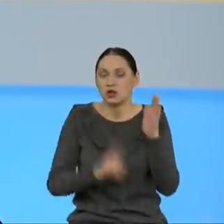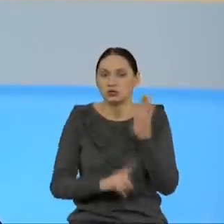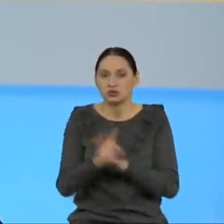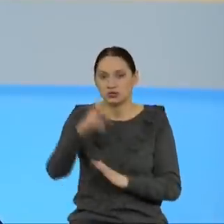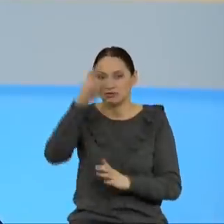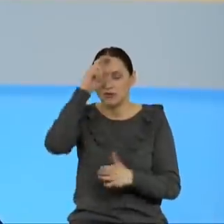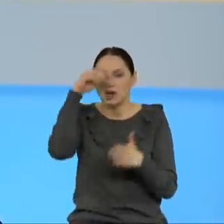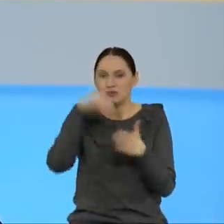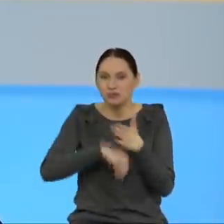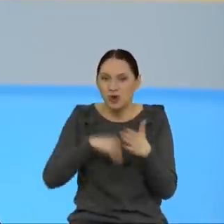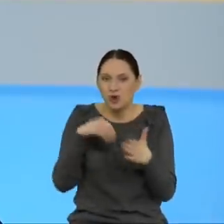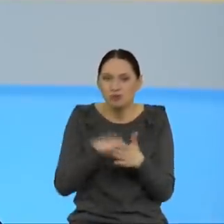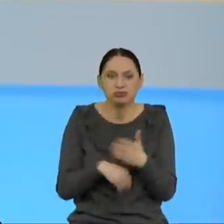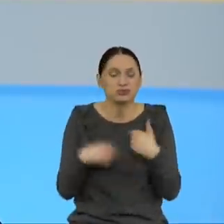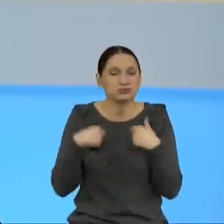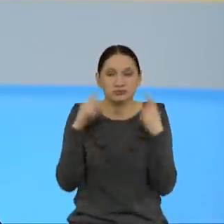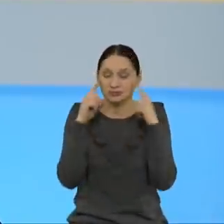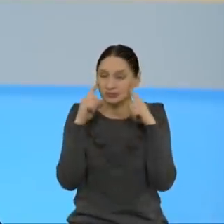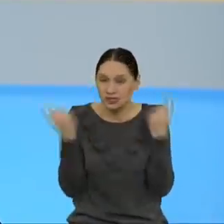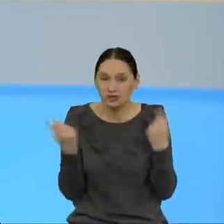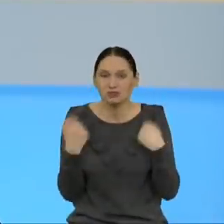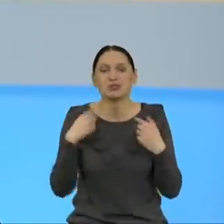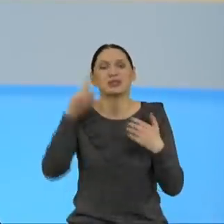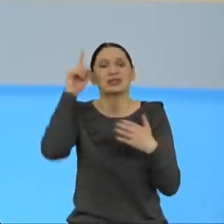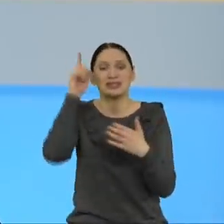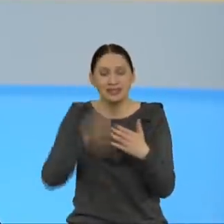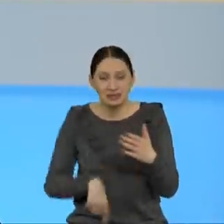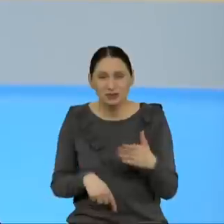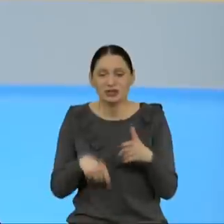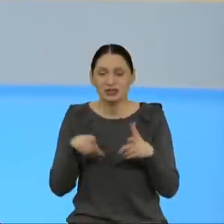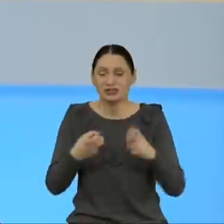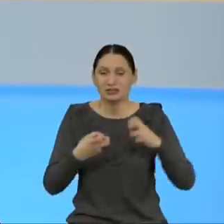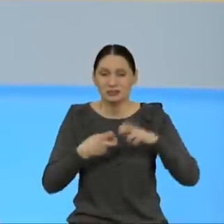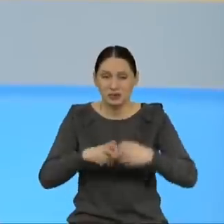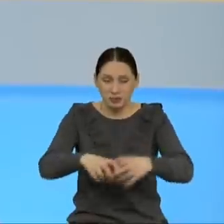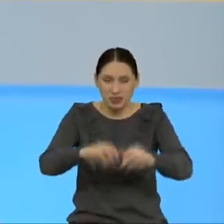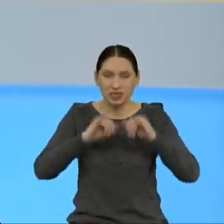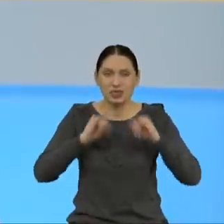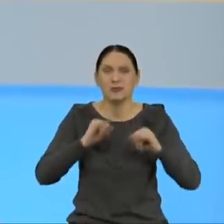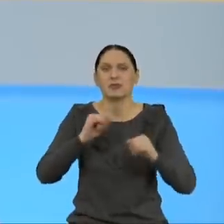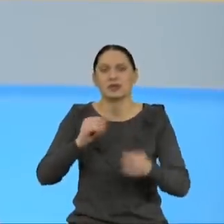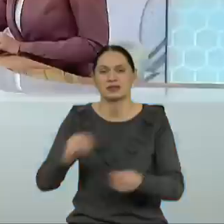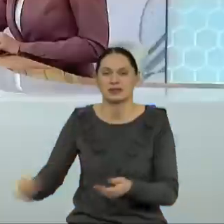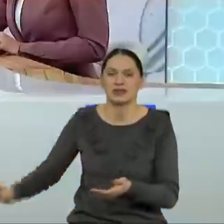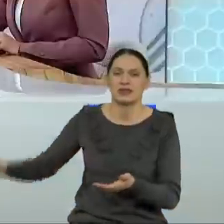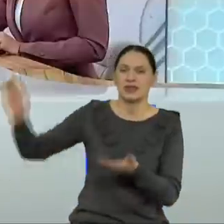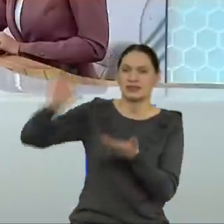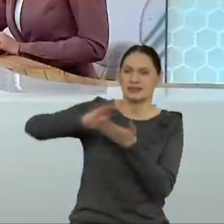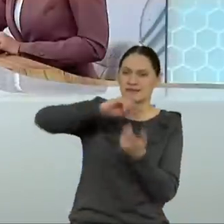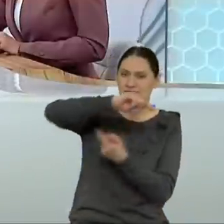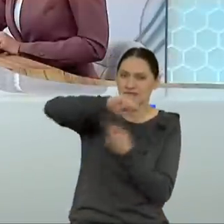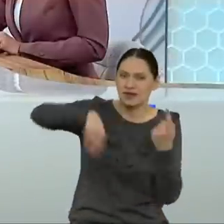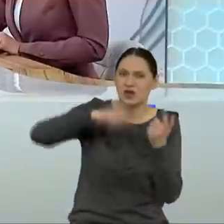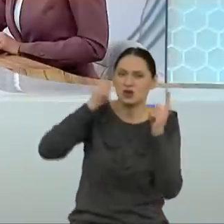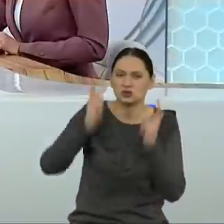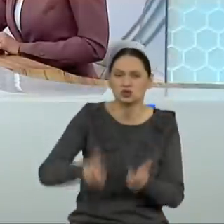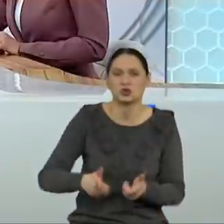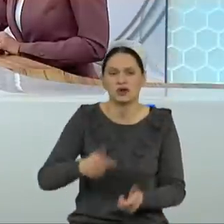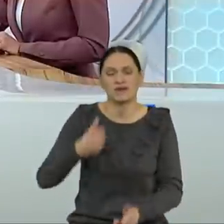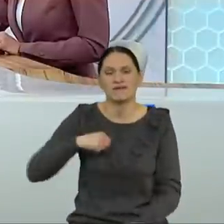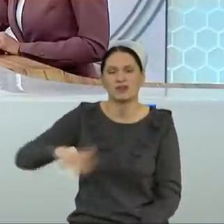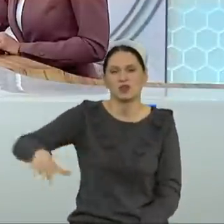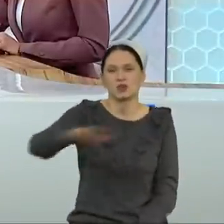vis dėlto aš tikiuosi, kad net ir šita būklė neužtvers kelio investicijoms, kurios tikrai neabejotinai duoda didelę gražą